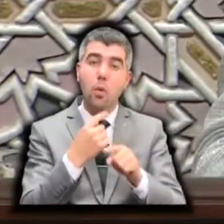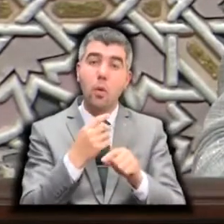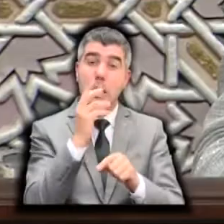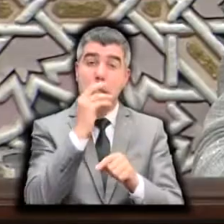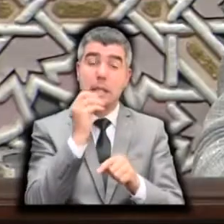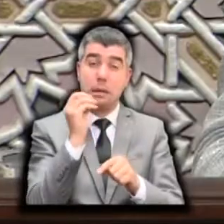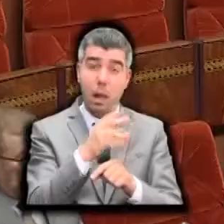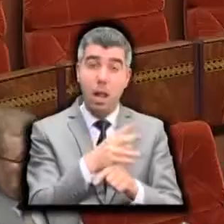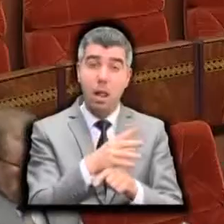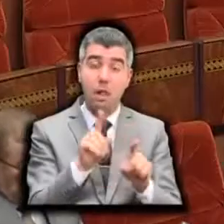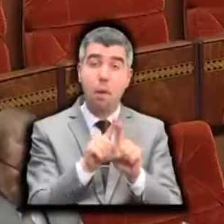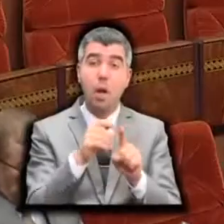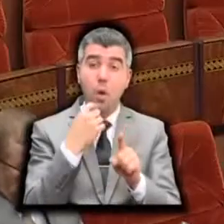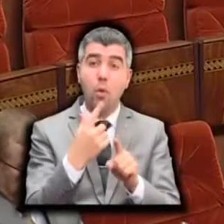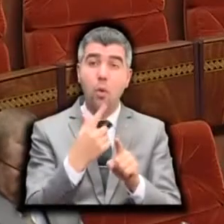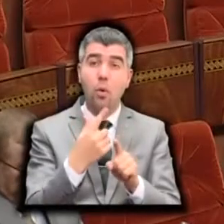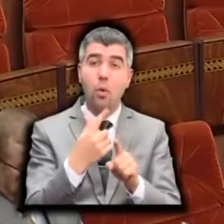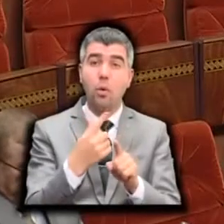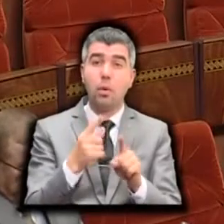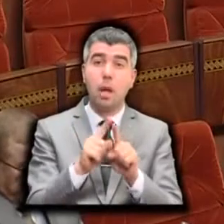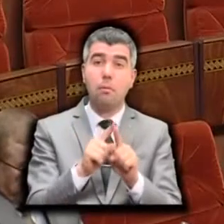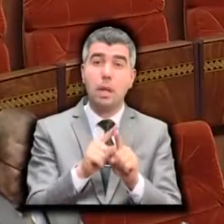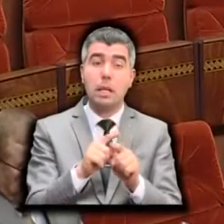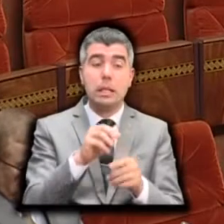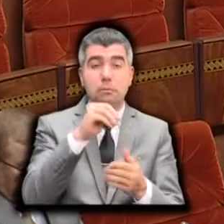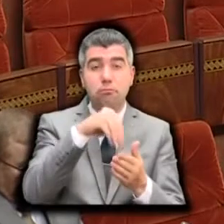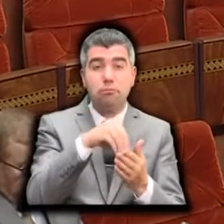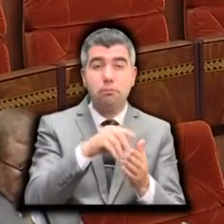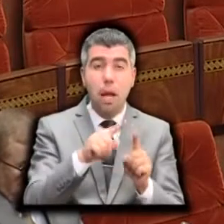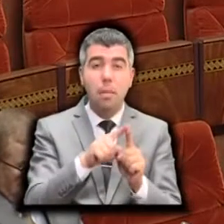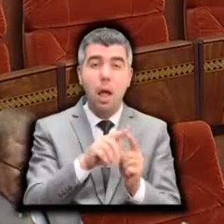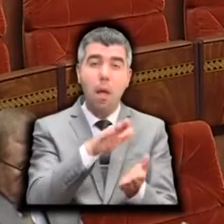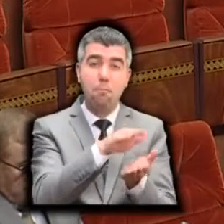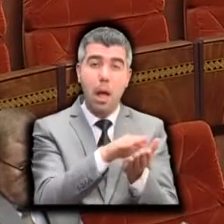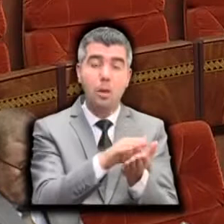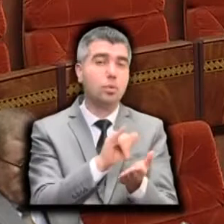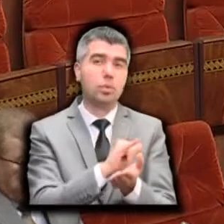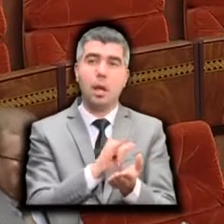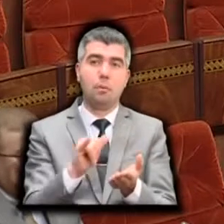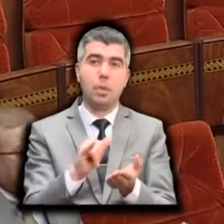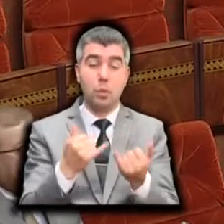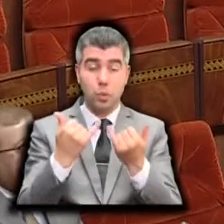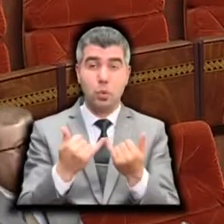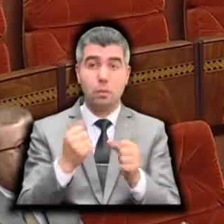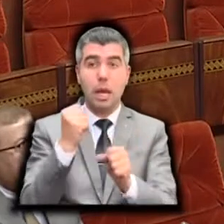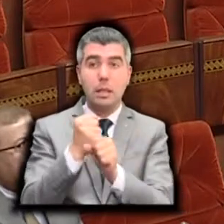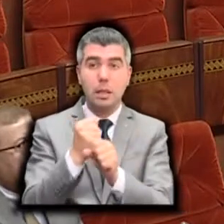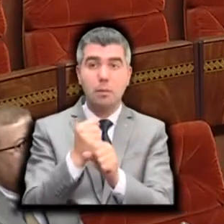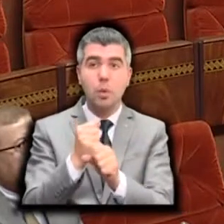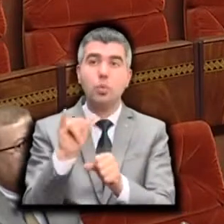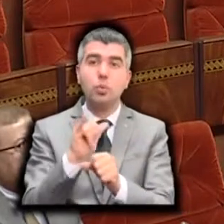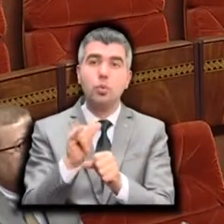اليوم في العالم ذهب؟ انا كنقول ذهب، كندفنوا الذهب. لهذا اليوم اشتغلنا باليتين، درنا البرمجه والتخطيط. اليوم